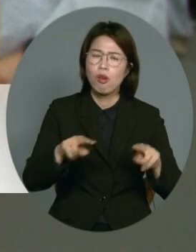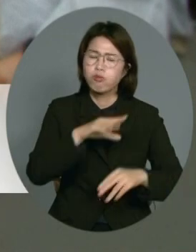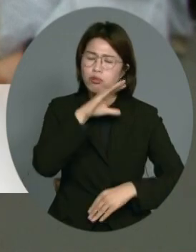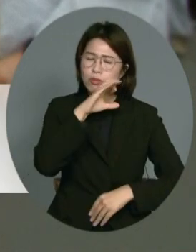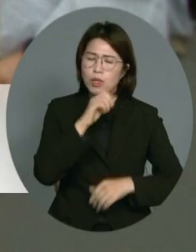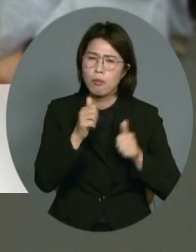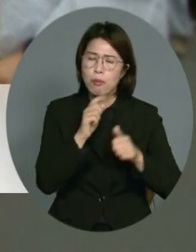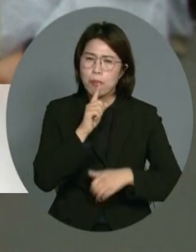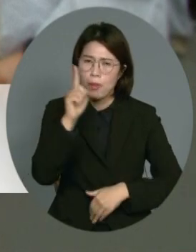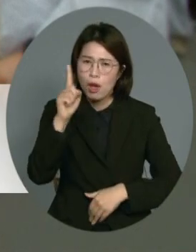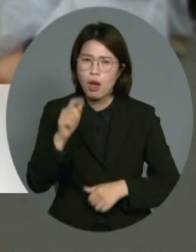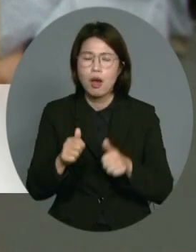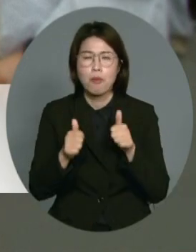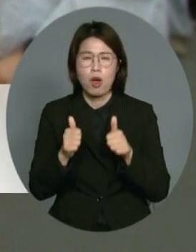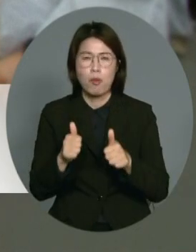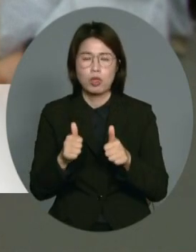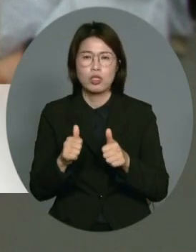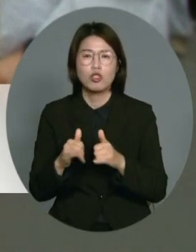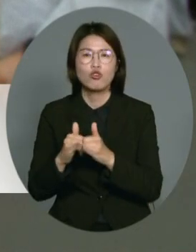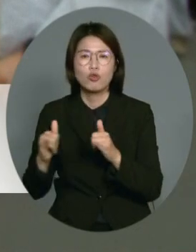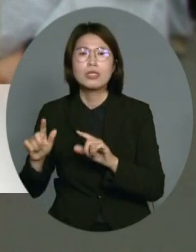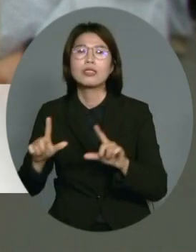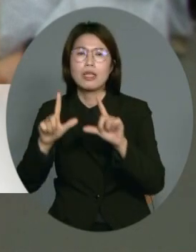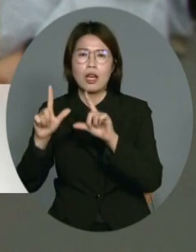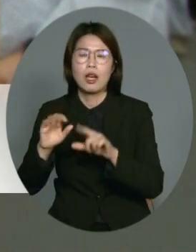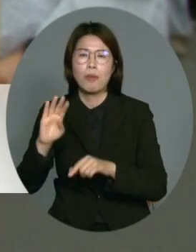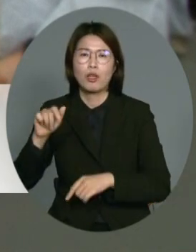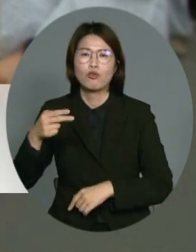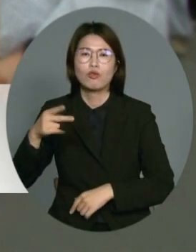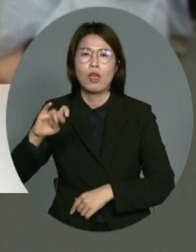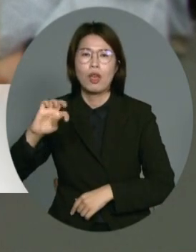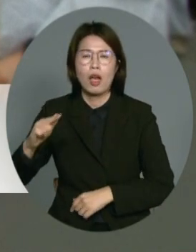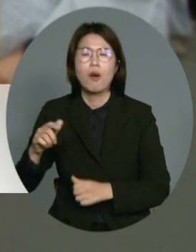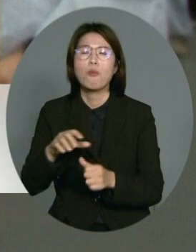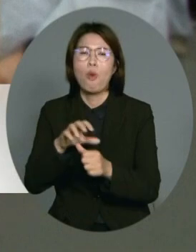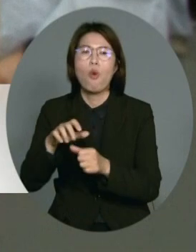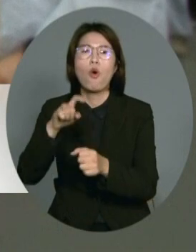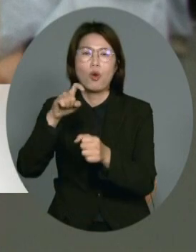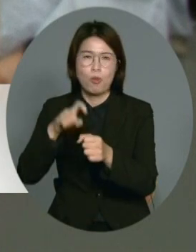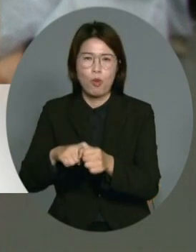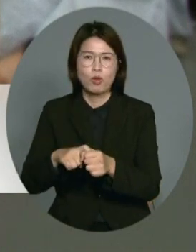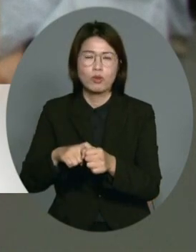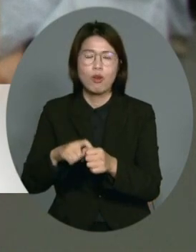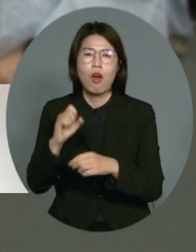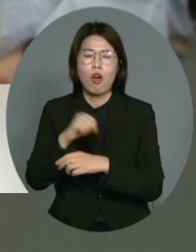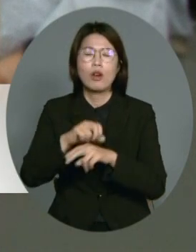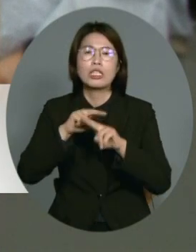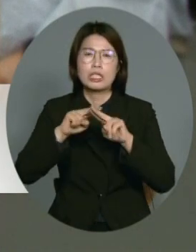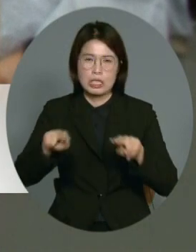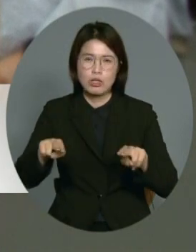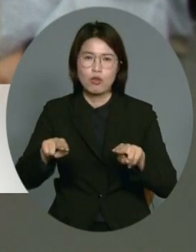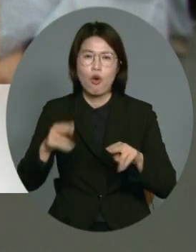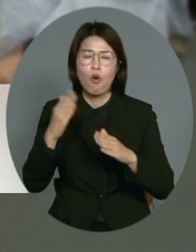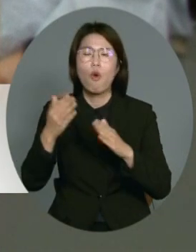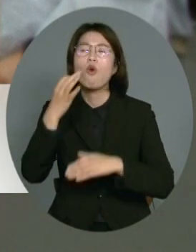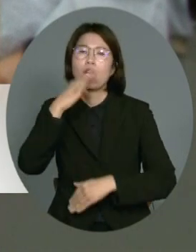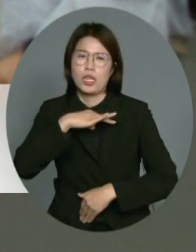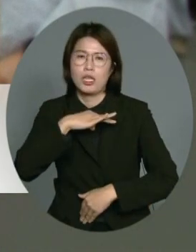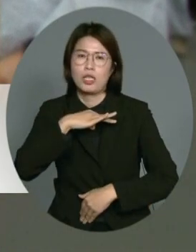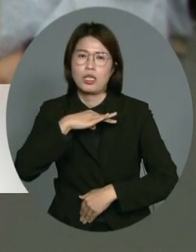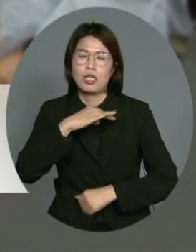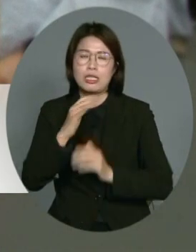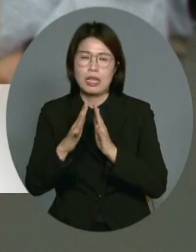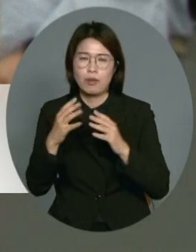최근 법원이 주민생활과 백두대간 보호 측면에서 허가 취소에 공익이 크다며